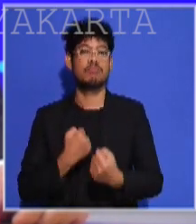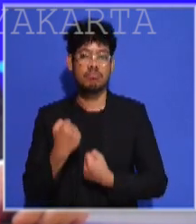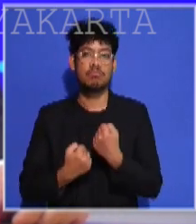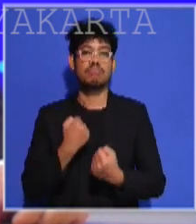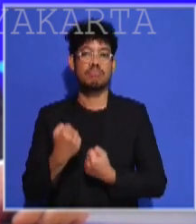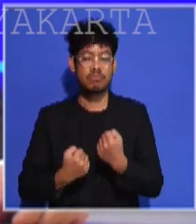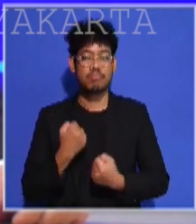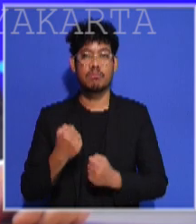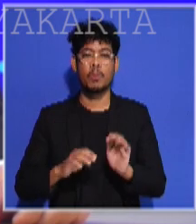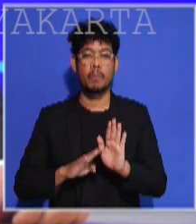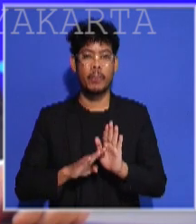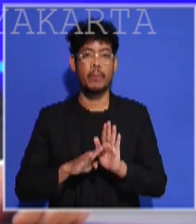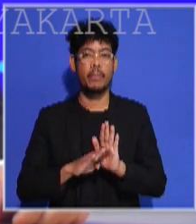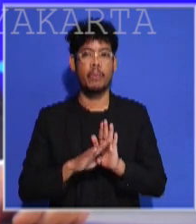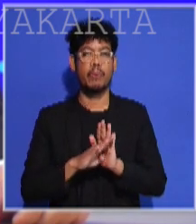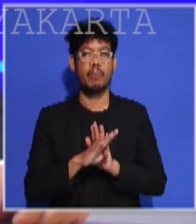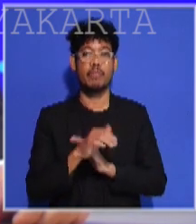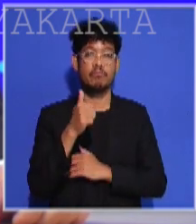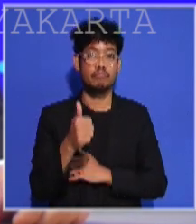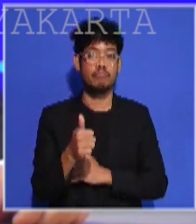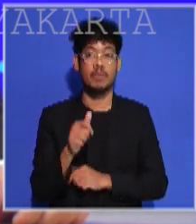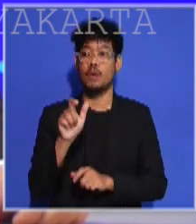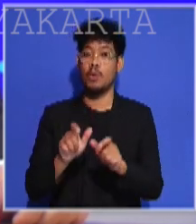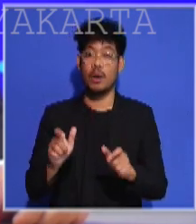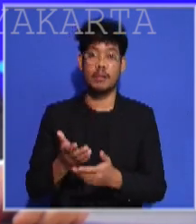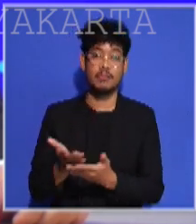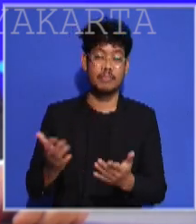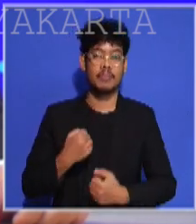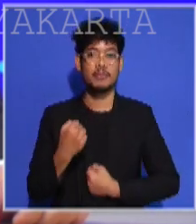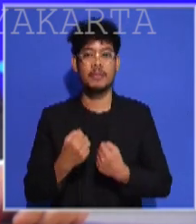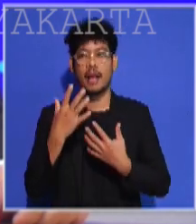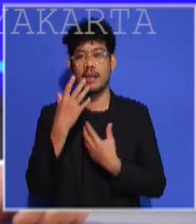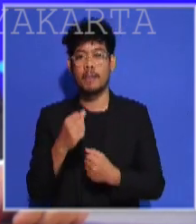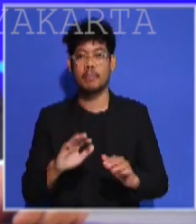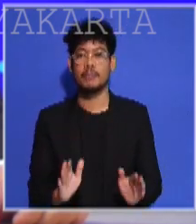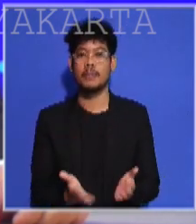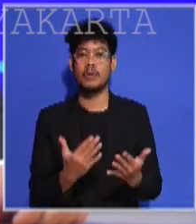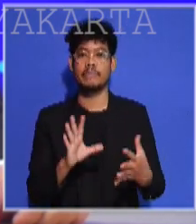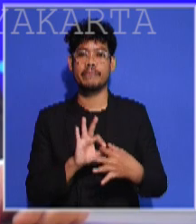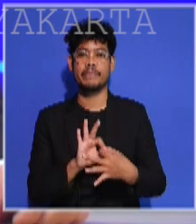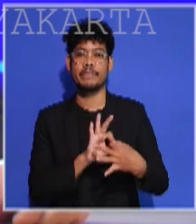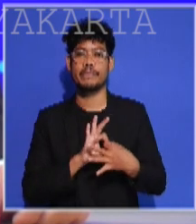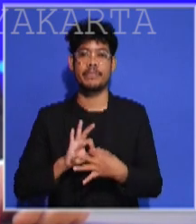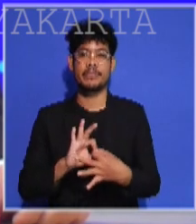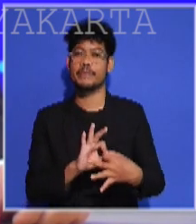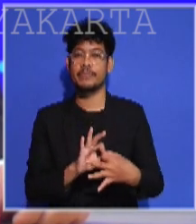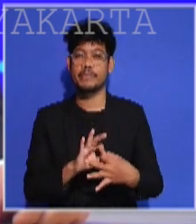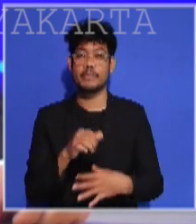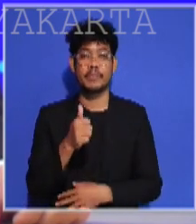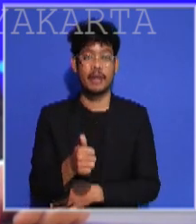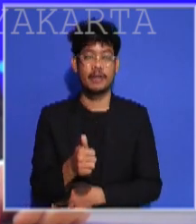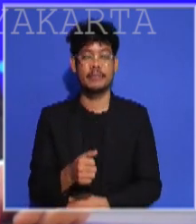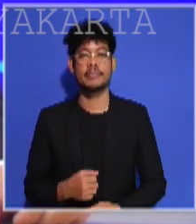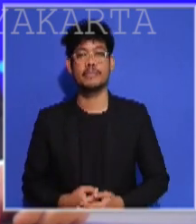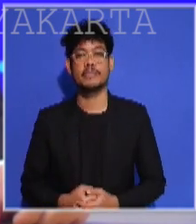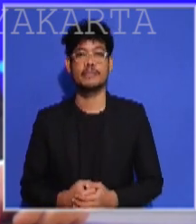maju dengan segala kondisi pelaku MKM diharapkan mampu bangkit dan menjalin kerja sama dengan sesama anggota Mas Wira momentum